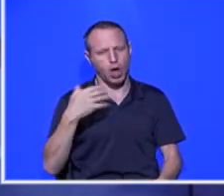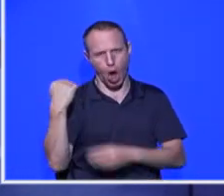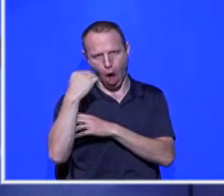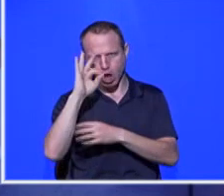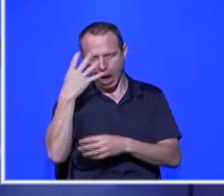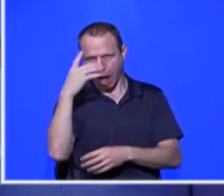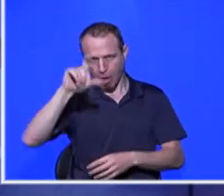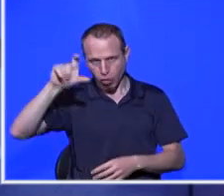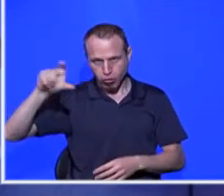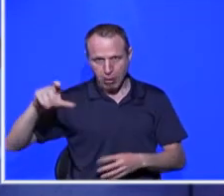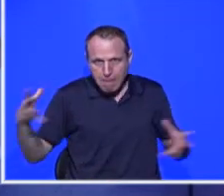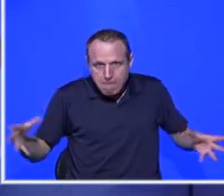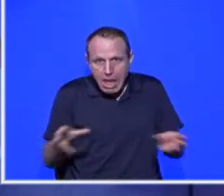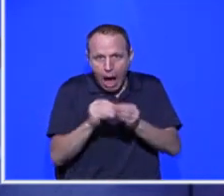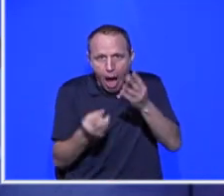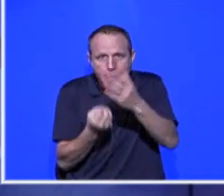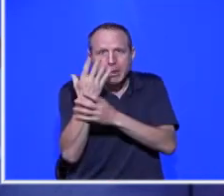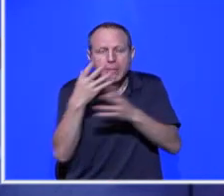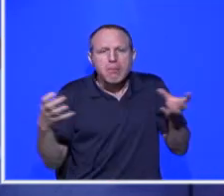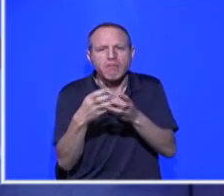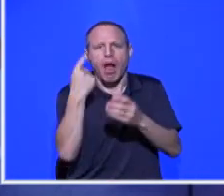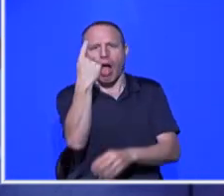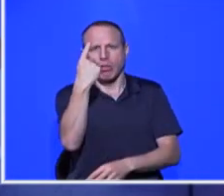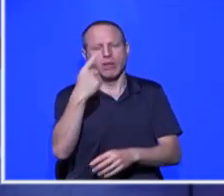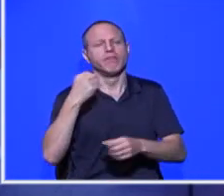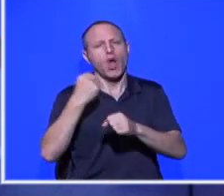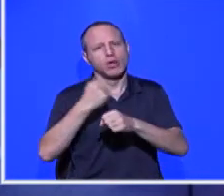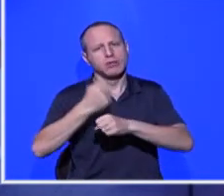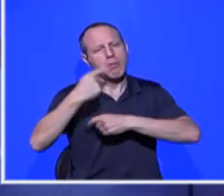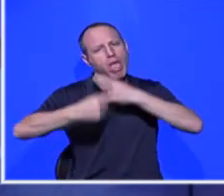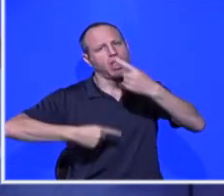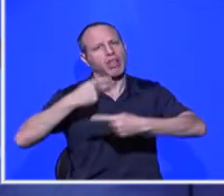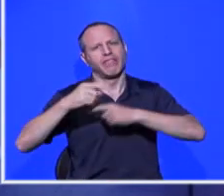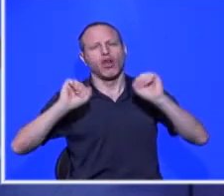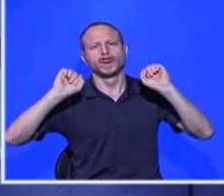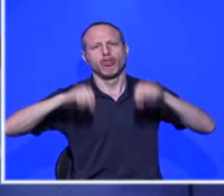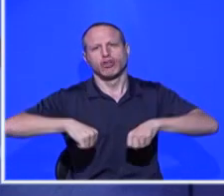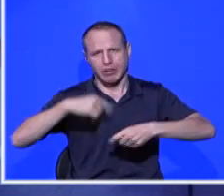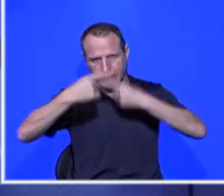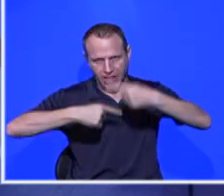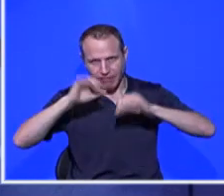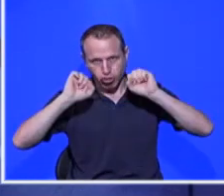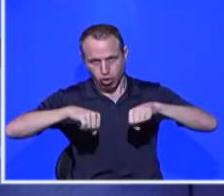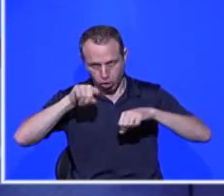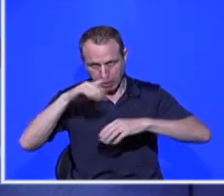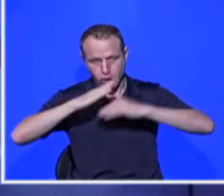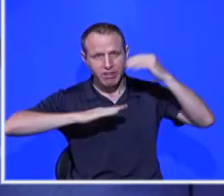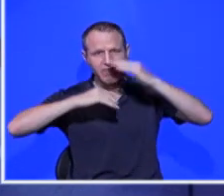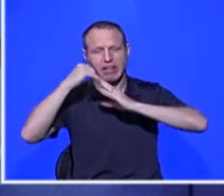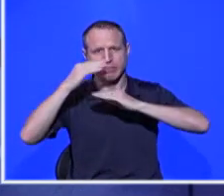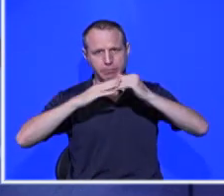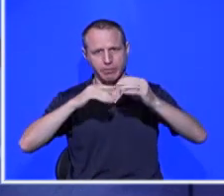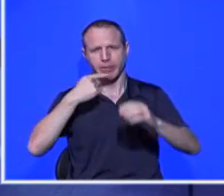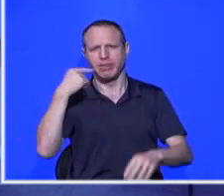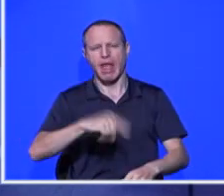פיגורות, שביחד מקימים מפלגה אחת ומהווים אלטרנטיבה שלטונית. האלטרנטיבה השלטונית הזו נבנתה